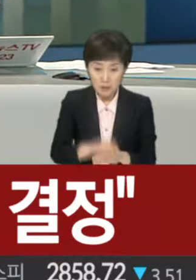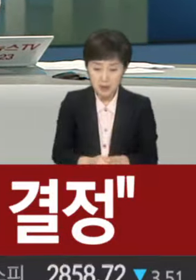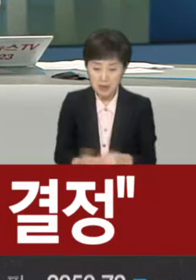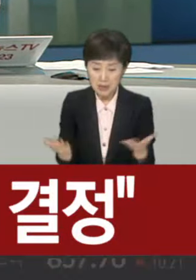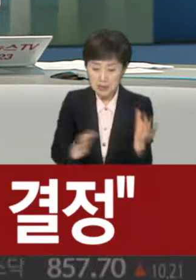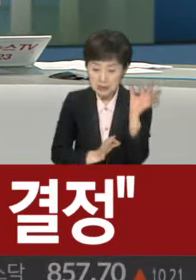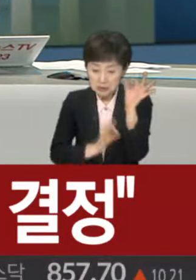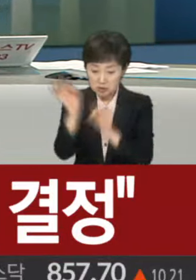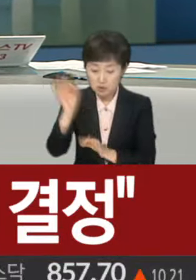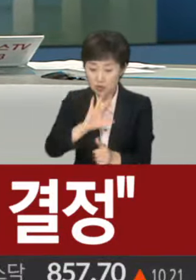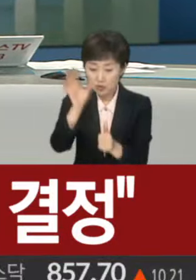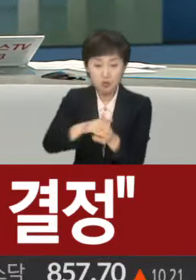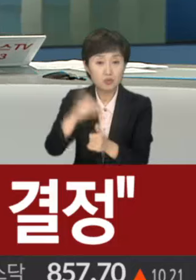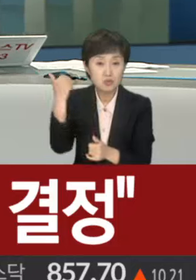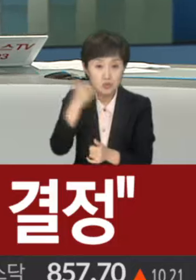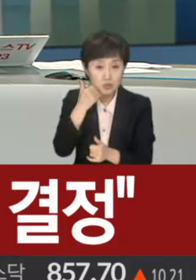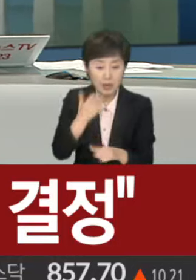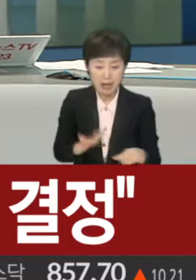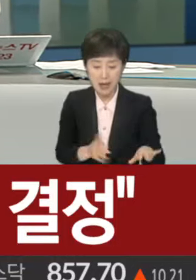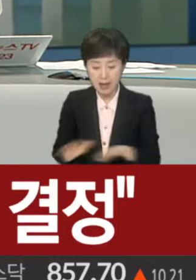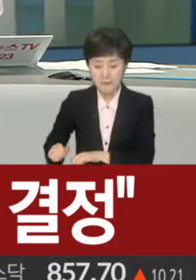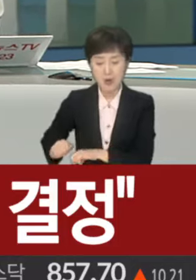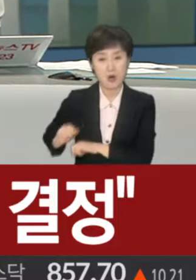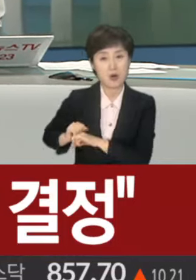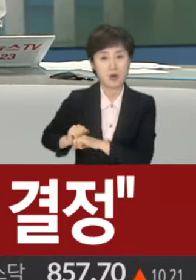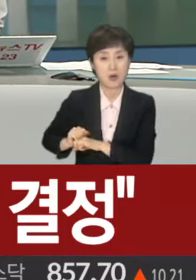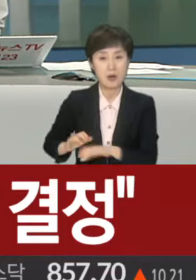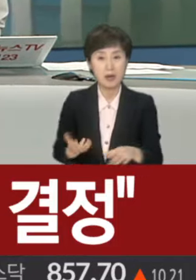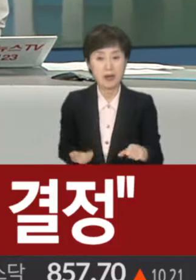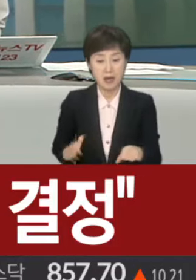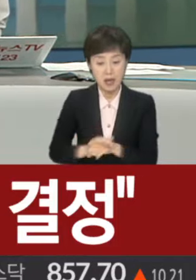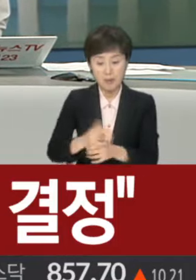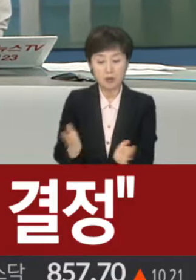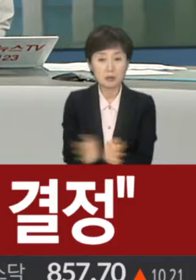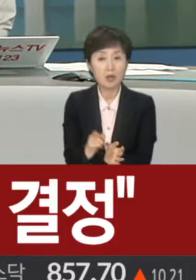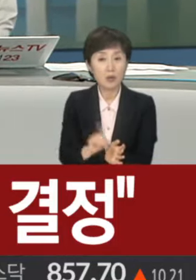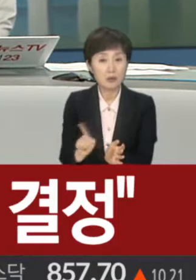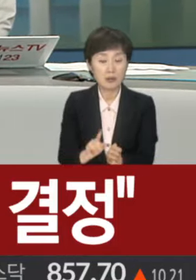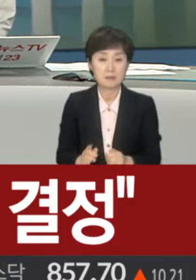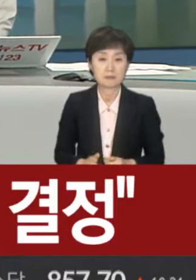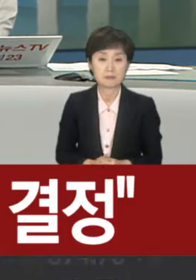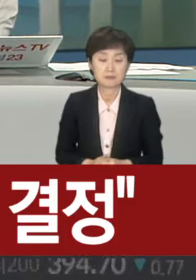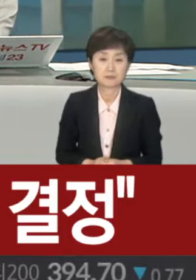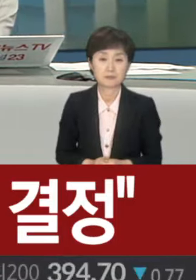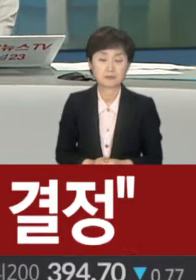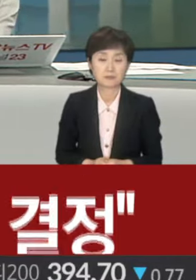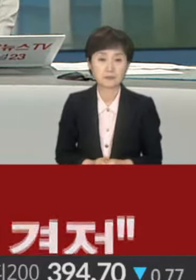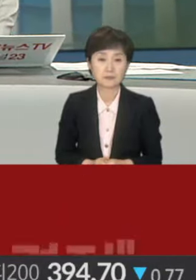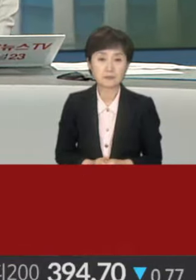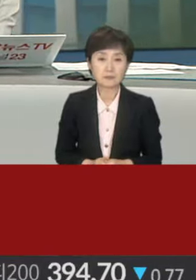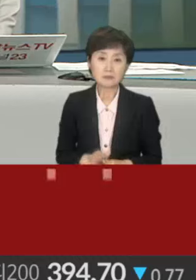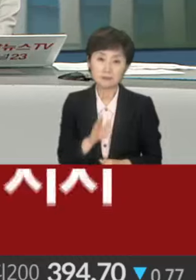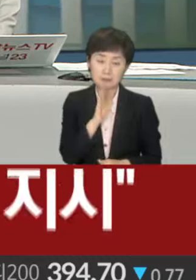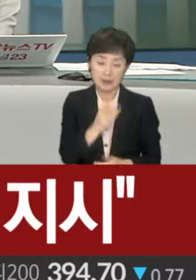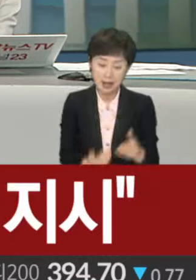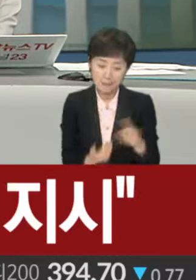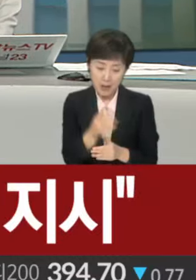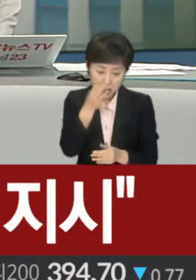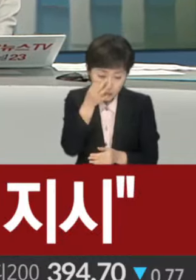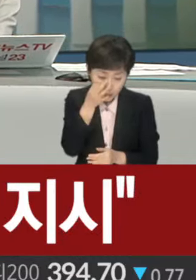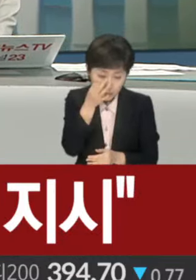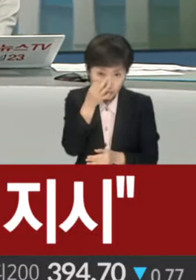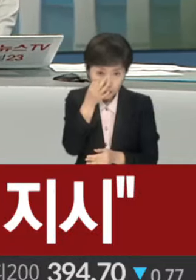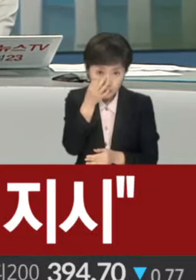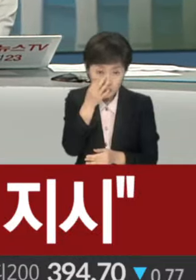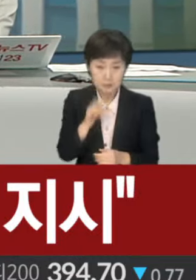과실치사 혐의를 적용한 해병대 수사단의 결론이 뒤집히는 거잖아요. 논란이 좀 예상되는데 어떻게 보세요? 그런데 이 사건 같은